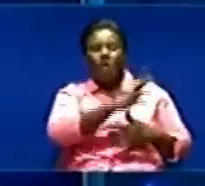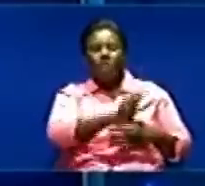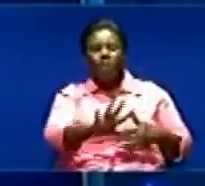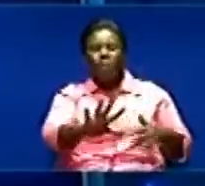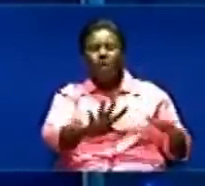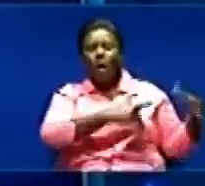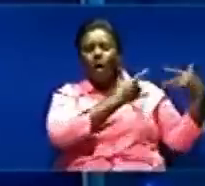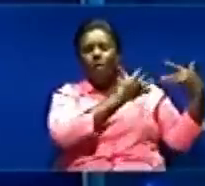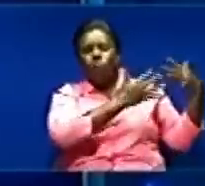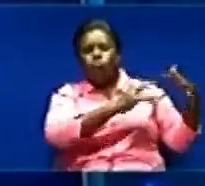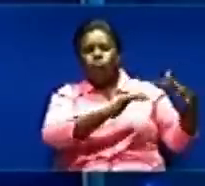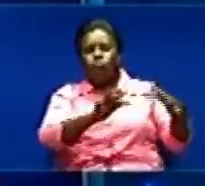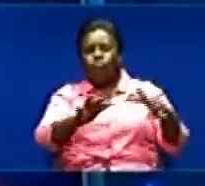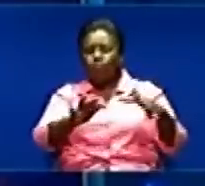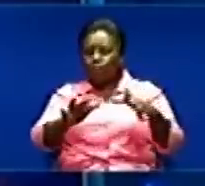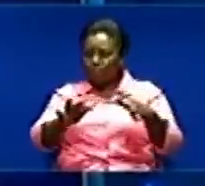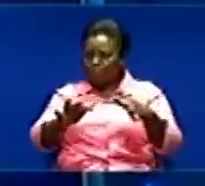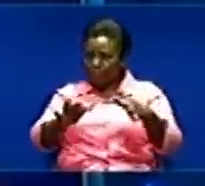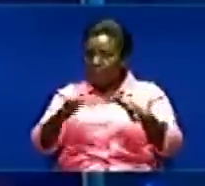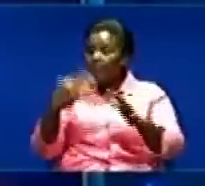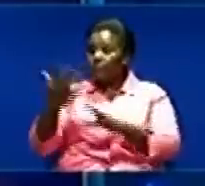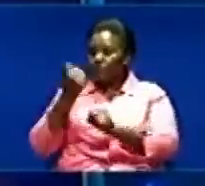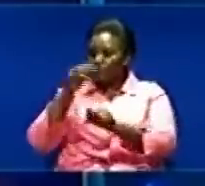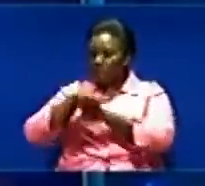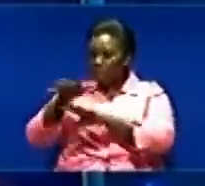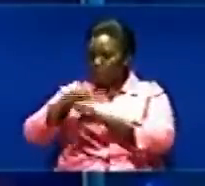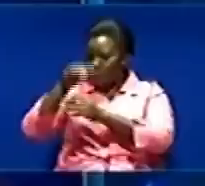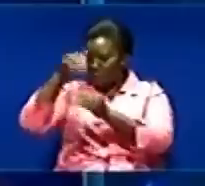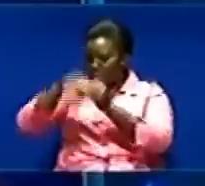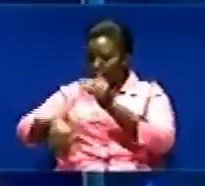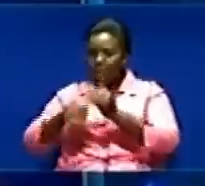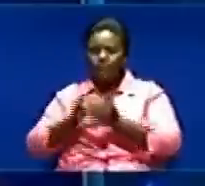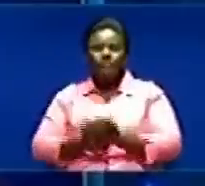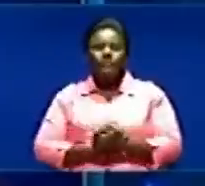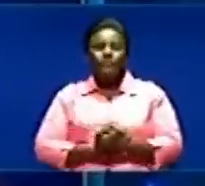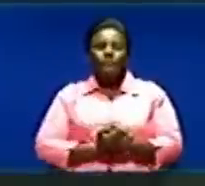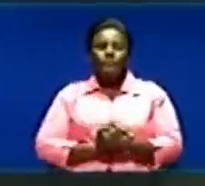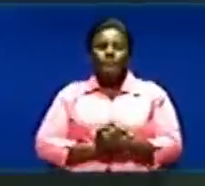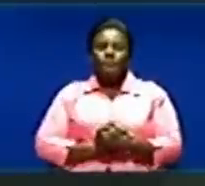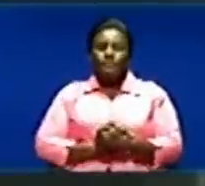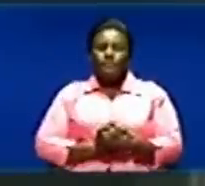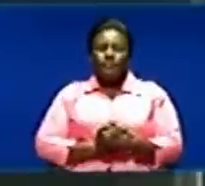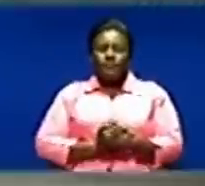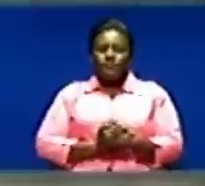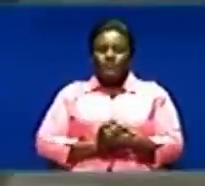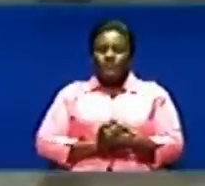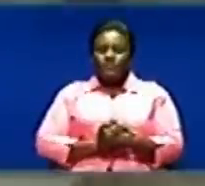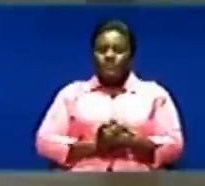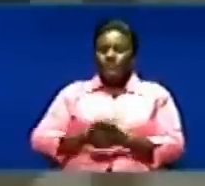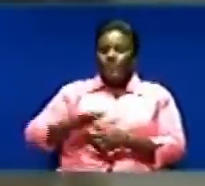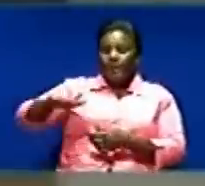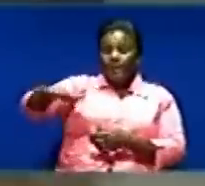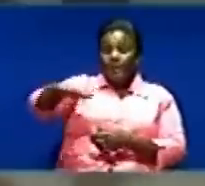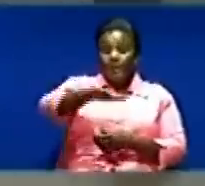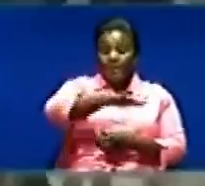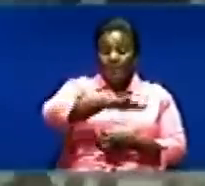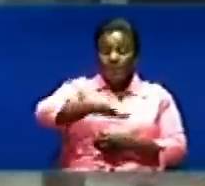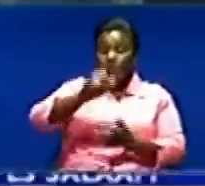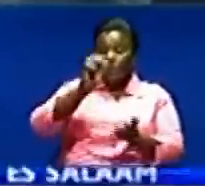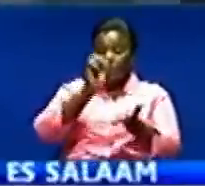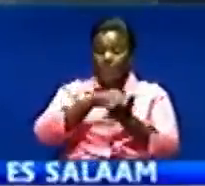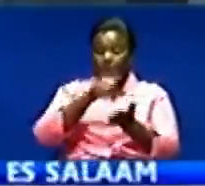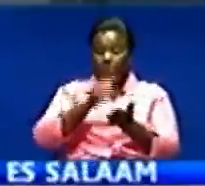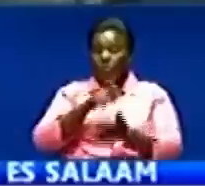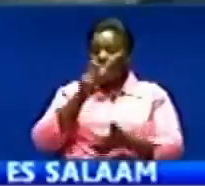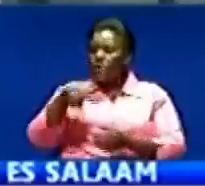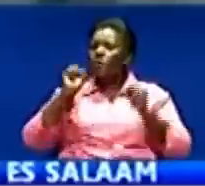wetu Amini Mgeni ametuandalia ripoti kwa kina. Eneo la Jangwani, watu wanalazimika kutembea kwa